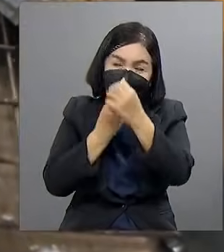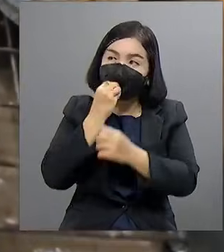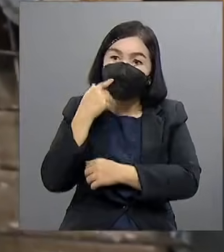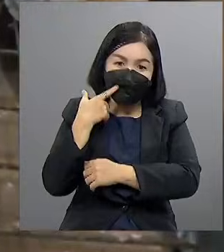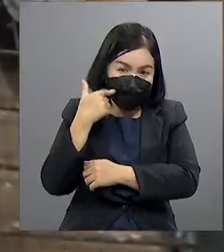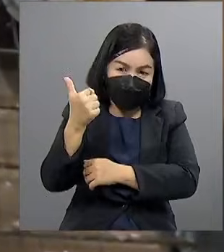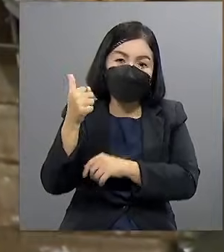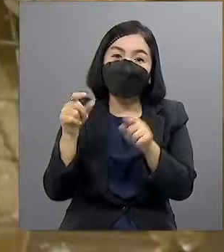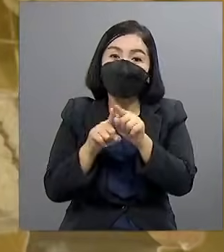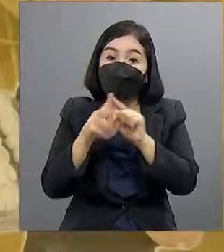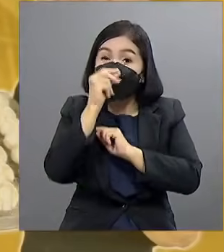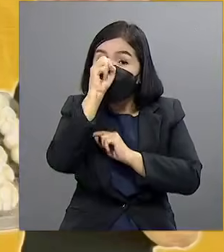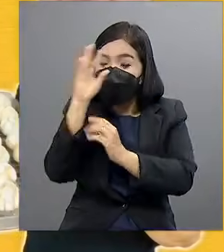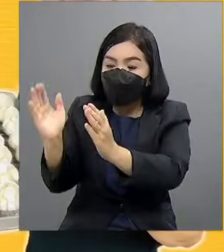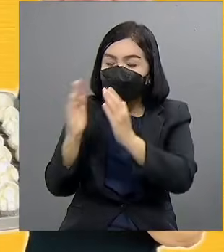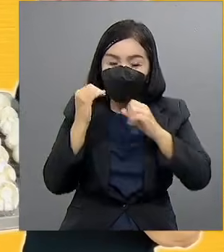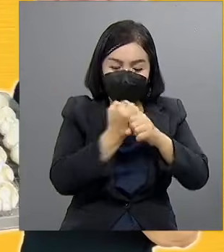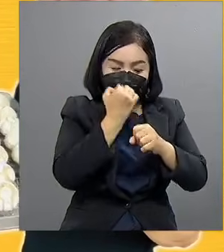ำสูตรนี้ไปทำขายดูนะครับ